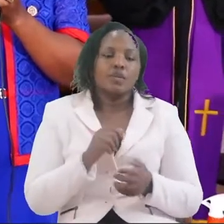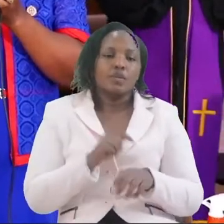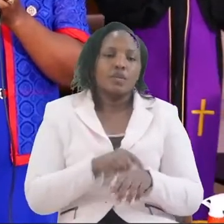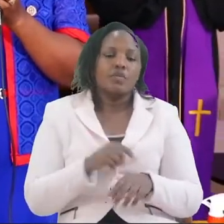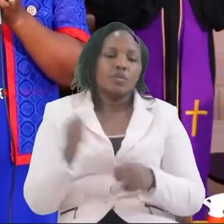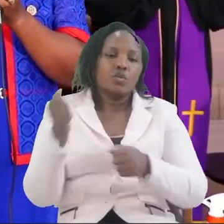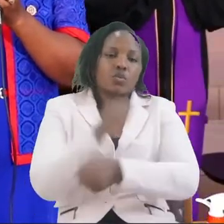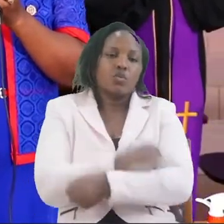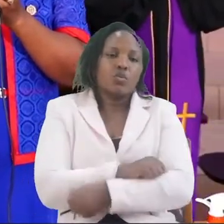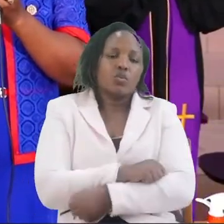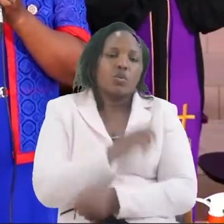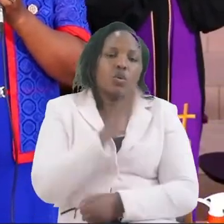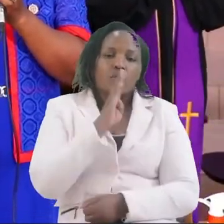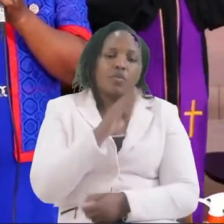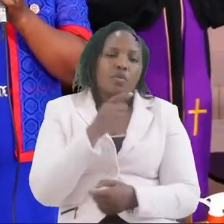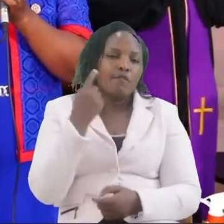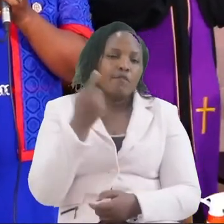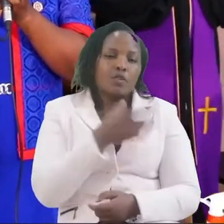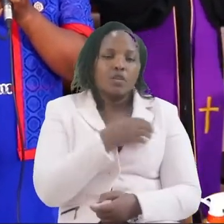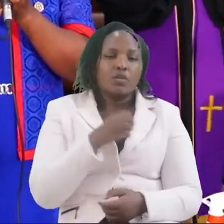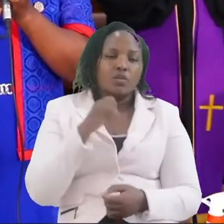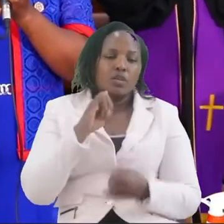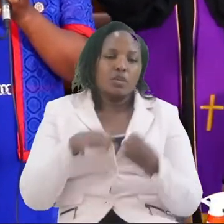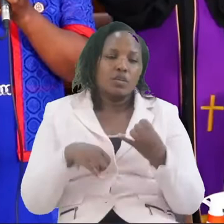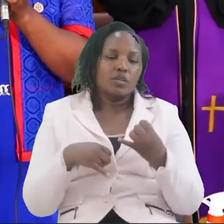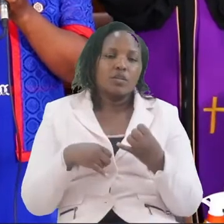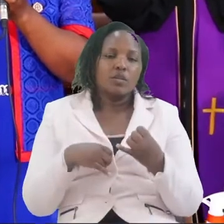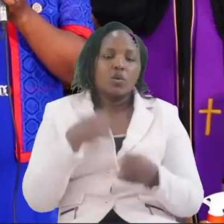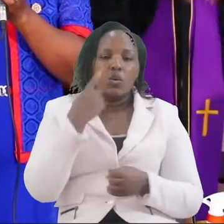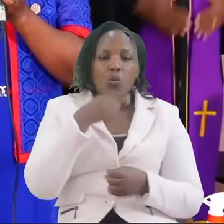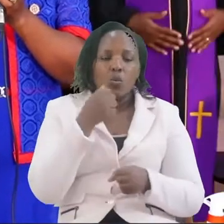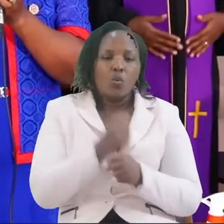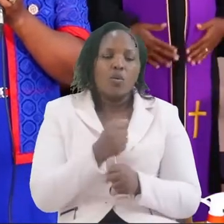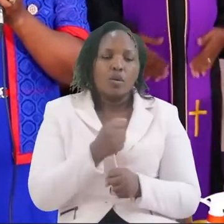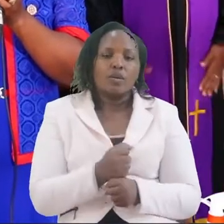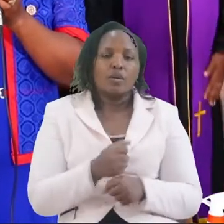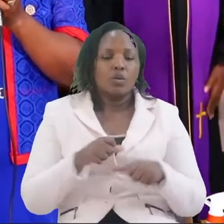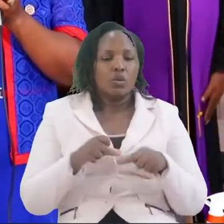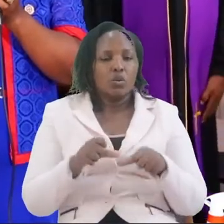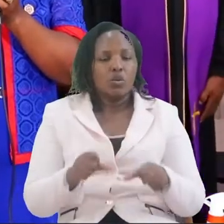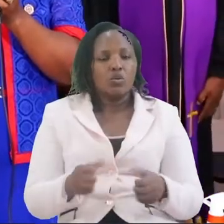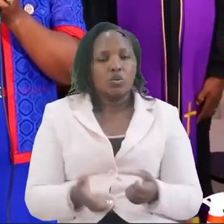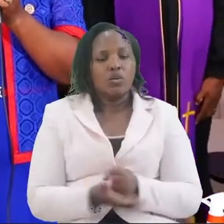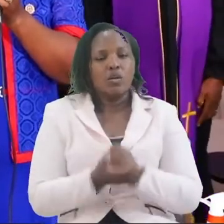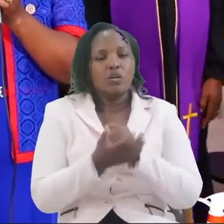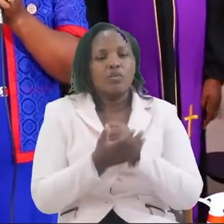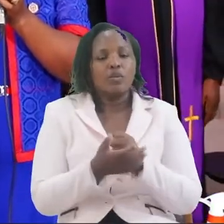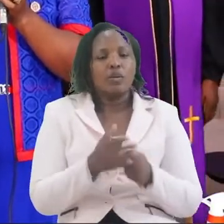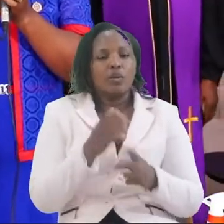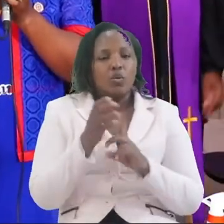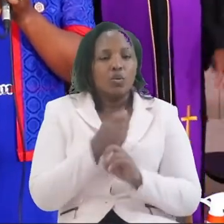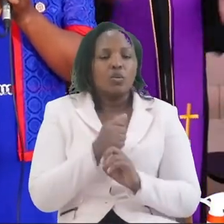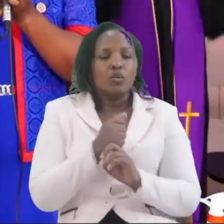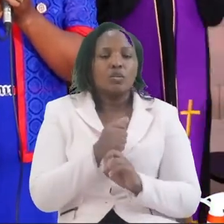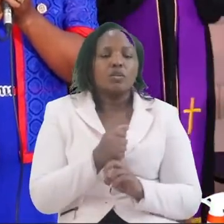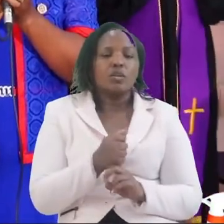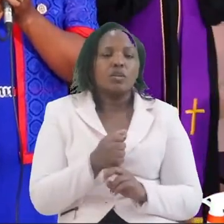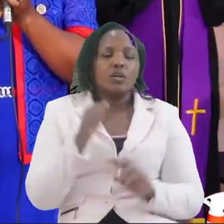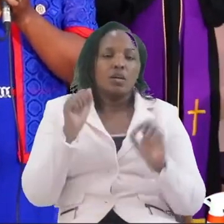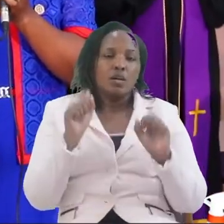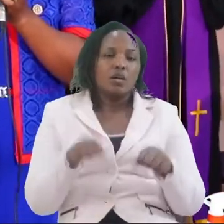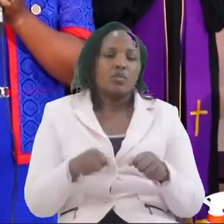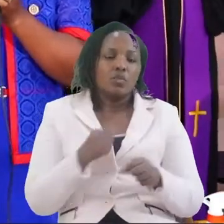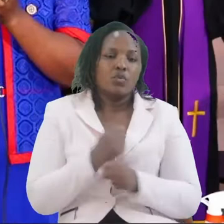wakaweza kuwa wa kwanza wasio wa mwisho Mungu wetu. Wale wako kazini Mungu wetu endelea kuwasimamia na kuwashikilia wakaweza